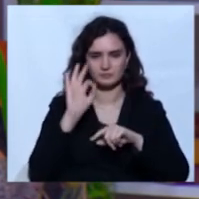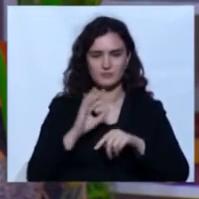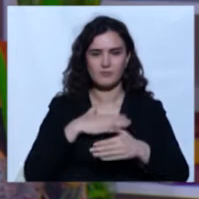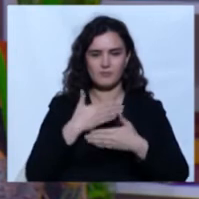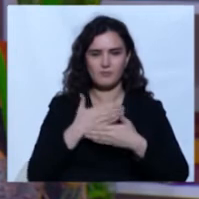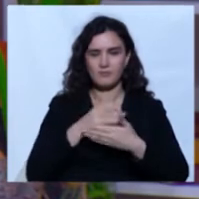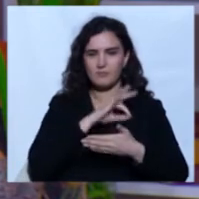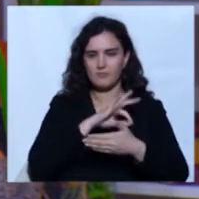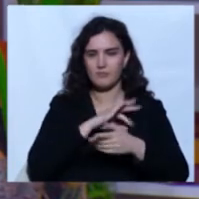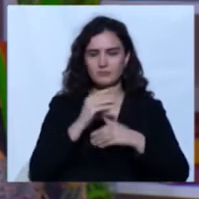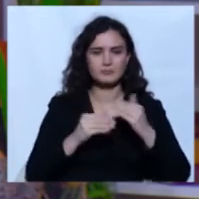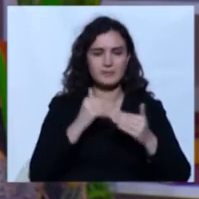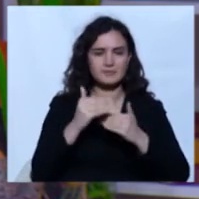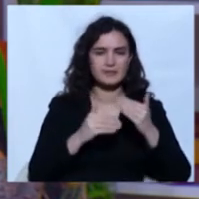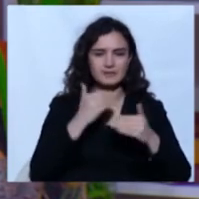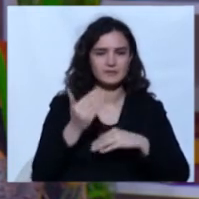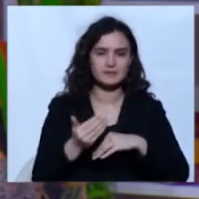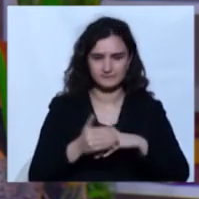აქტიურად იყენებენ პერსპექტივის